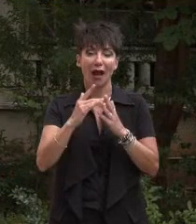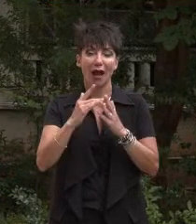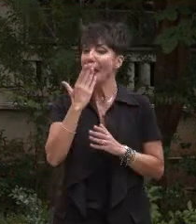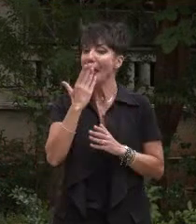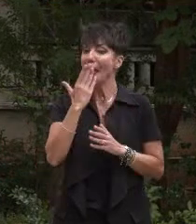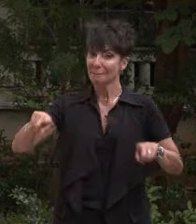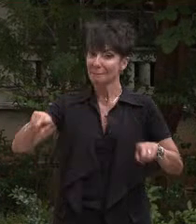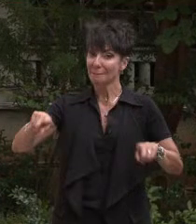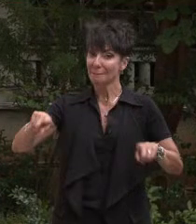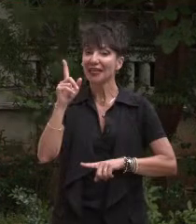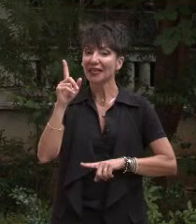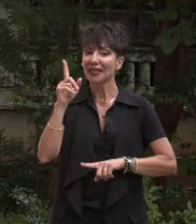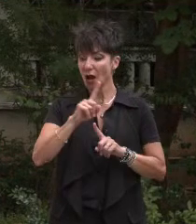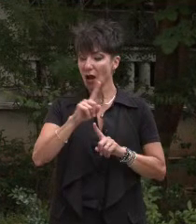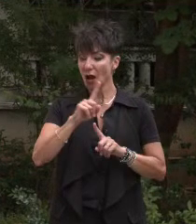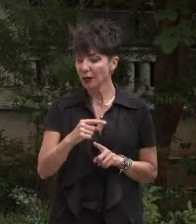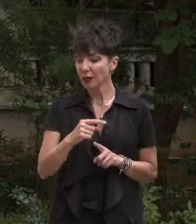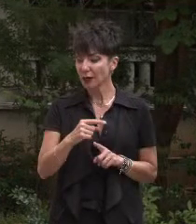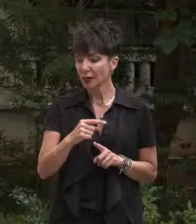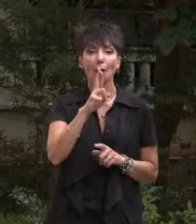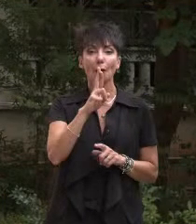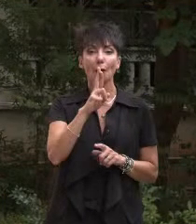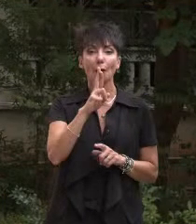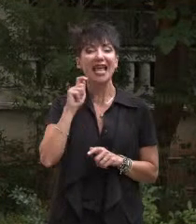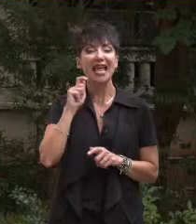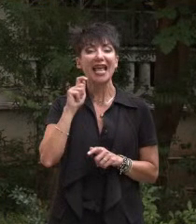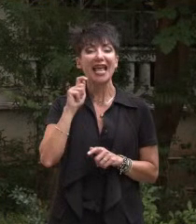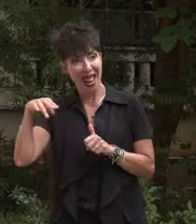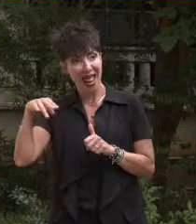μαθητές είναι η Ρουντβετσάκια Εμιλία.